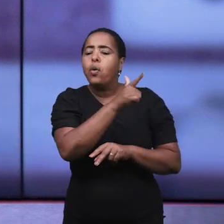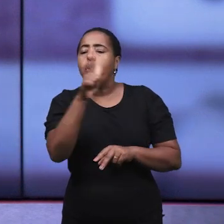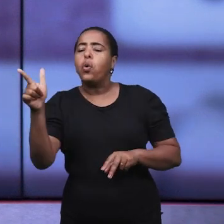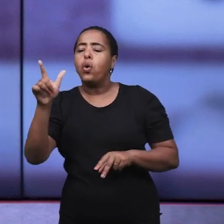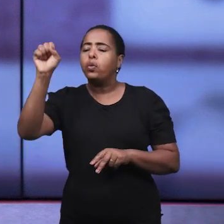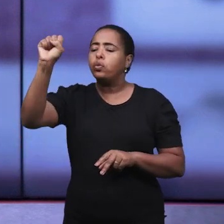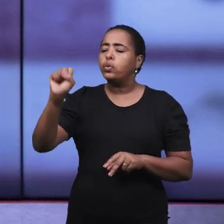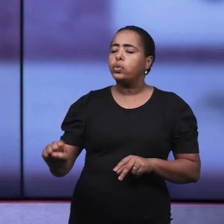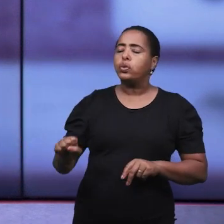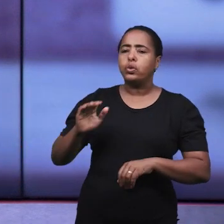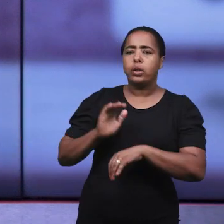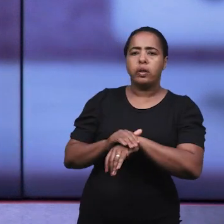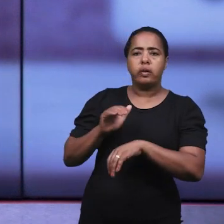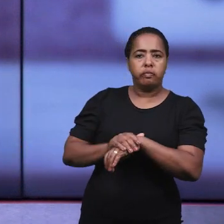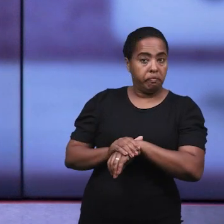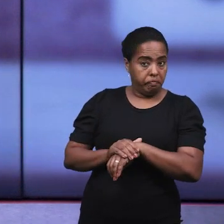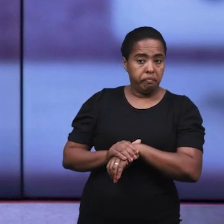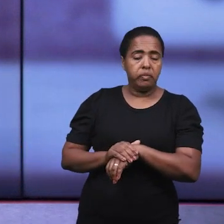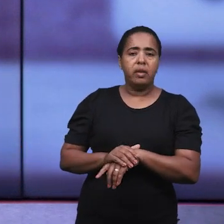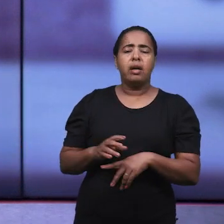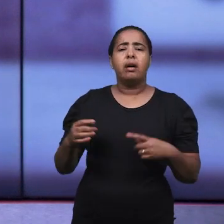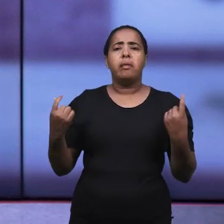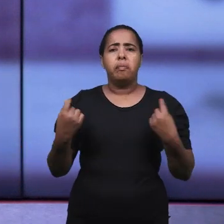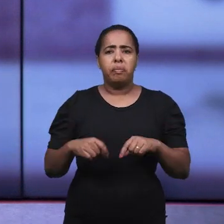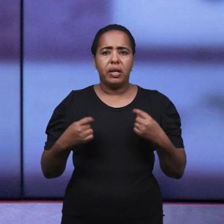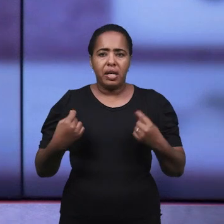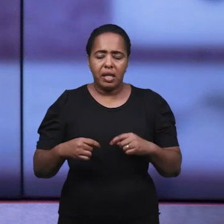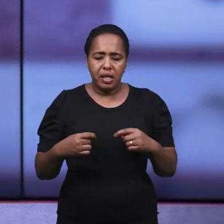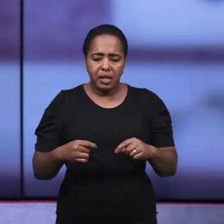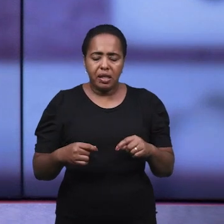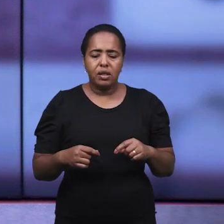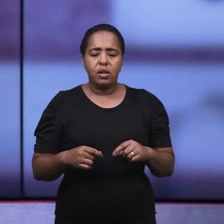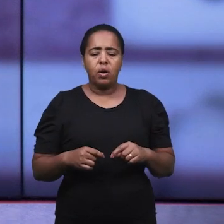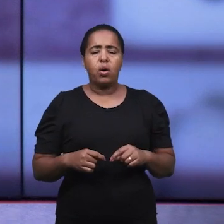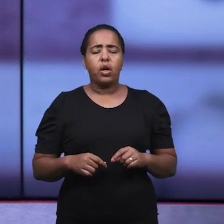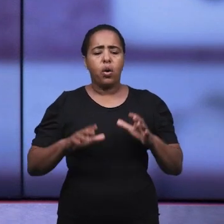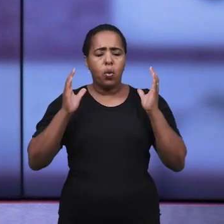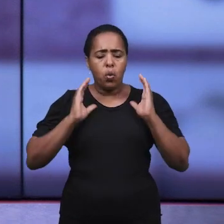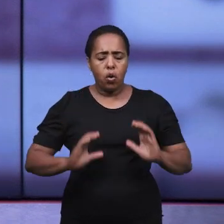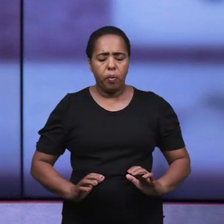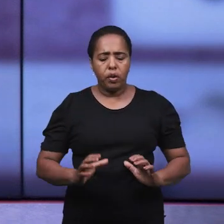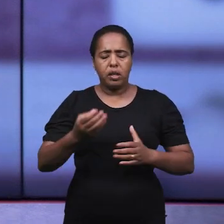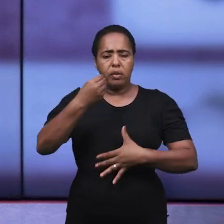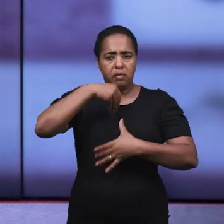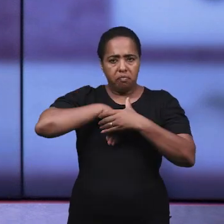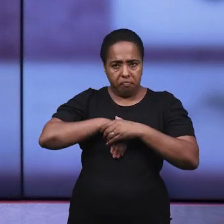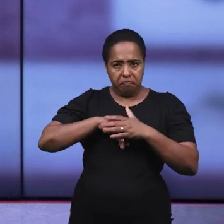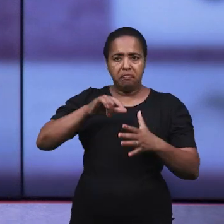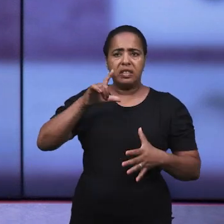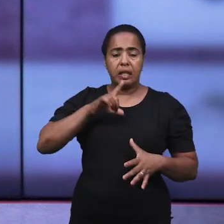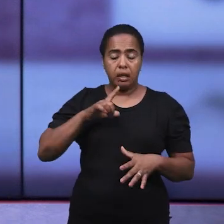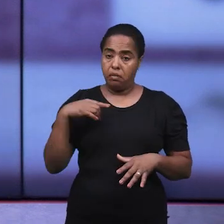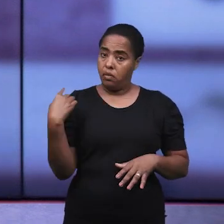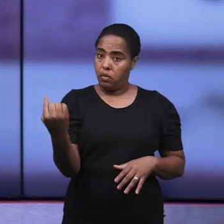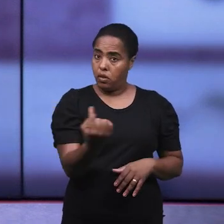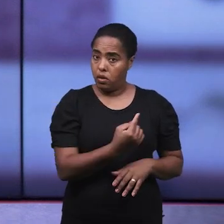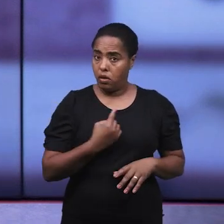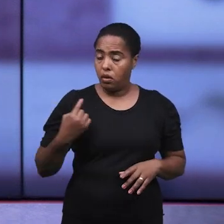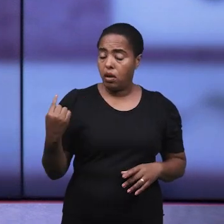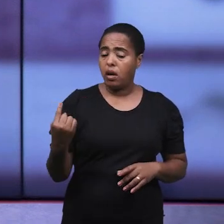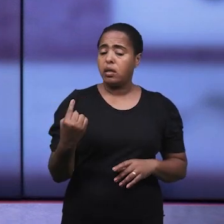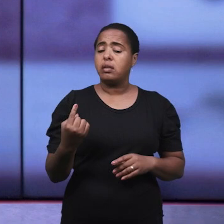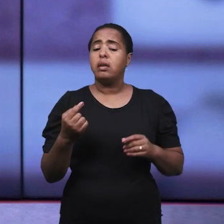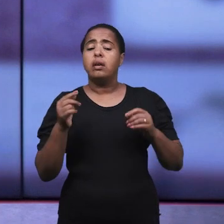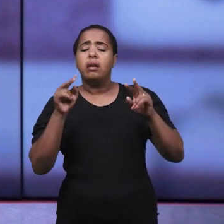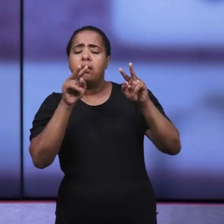on va voir cette possibilité de voir plus de l'autre sujet que lui-même, dû à une position extérieure que nous